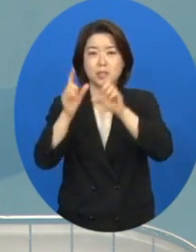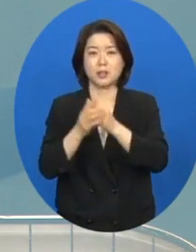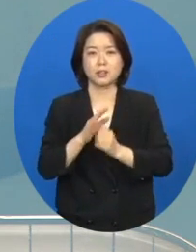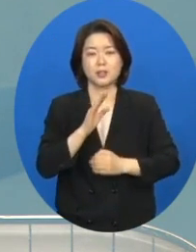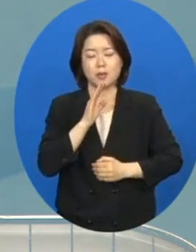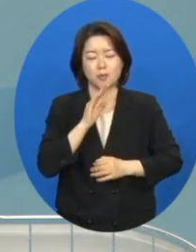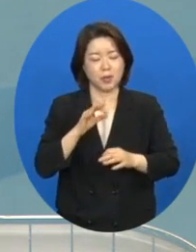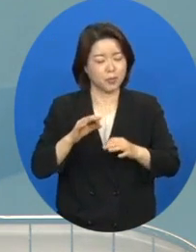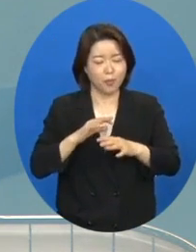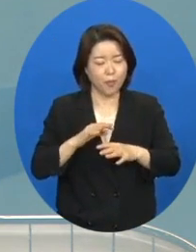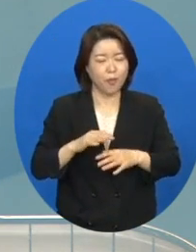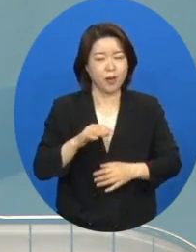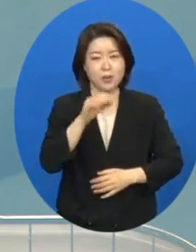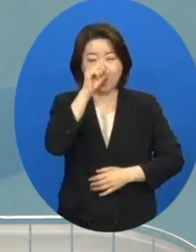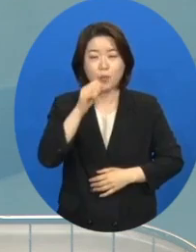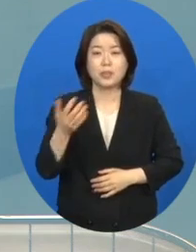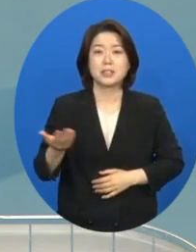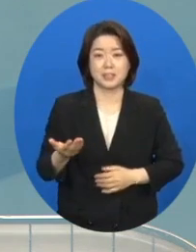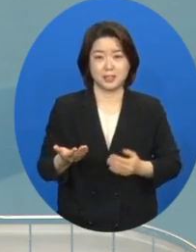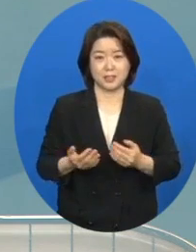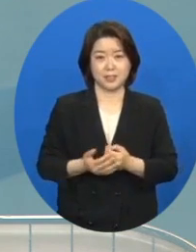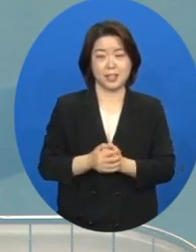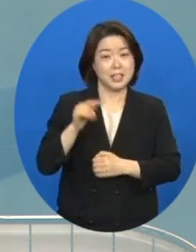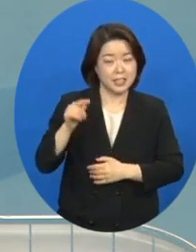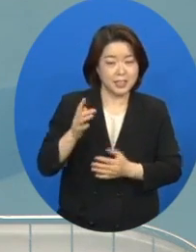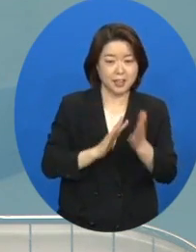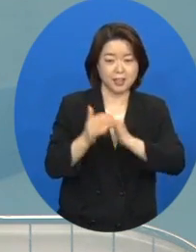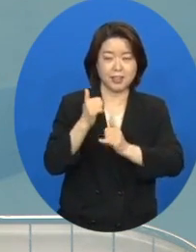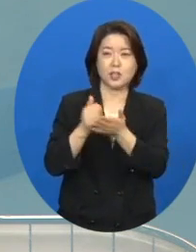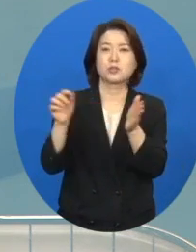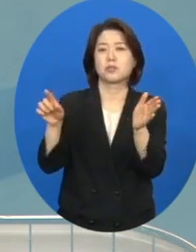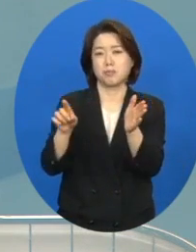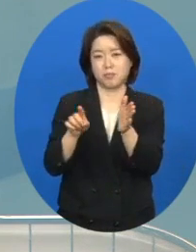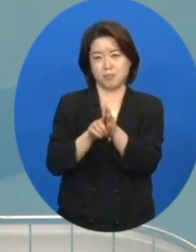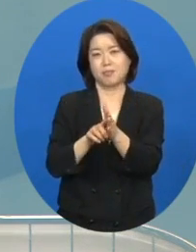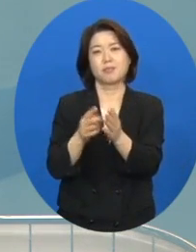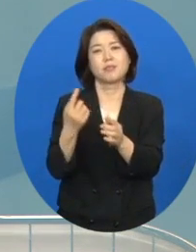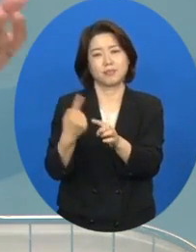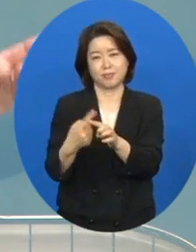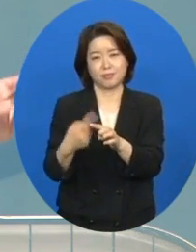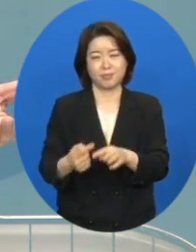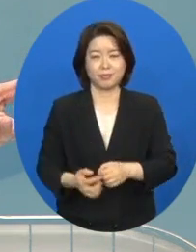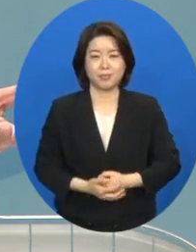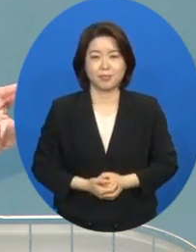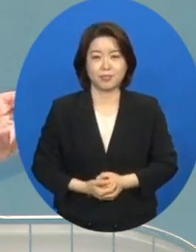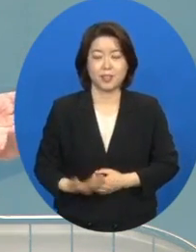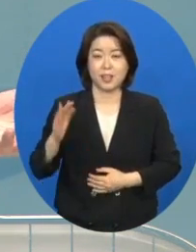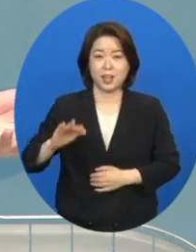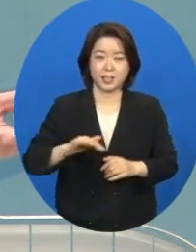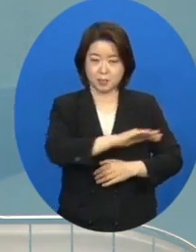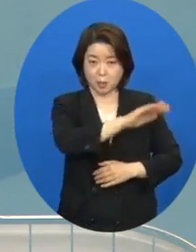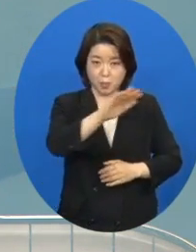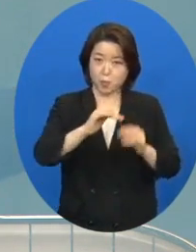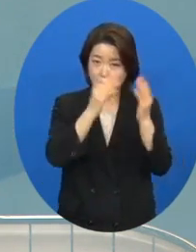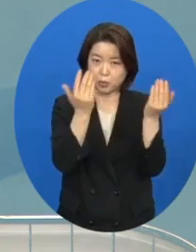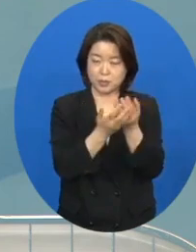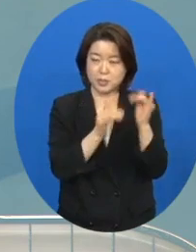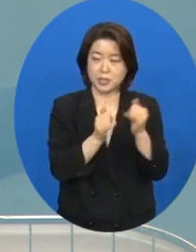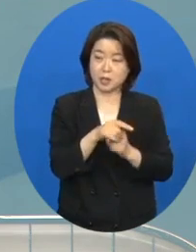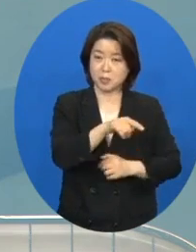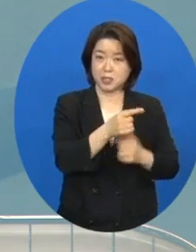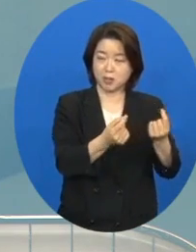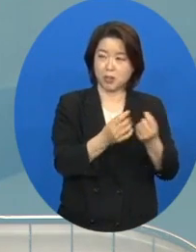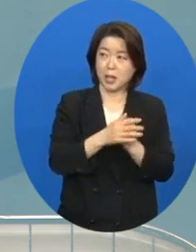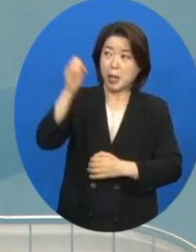놀라운 일이에요. 이것이 예수님을 믿는 겁니다. 그러나 모든 사람들이 다 이렇게